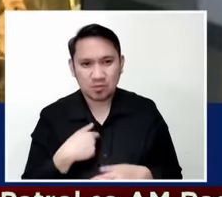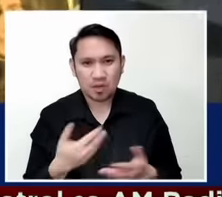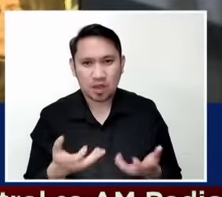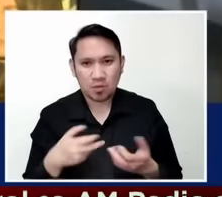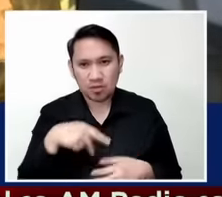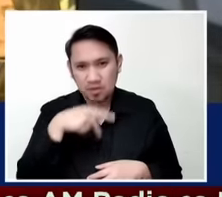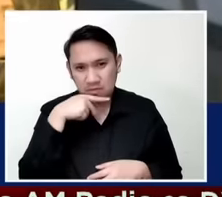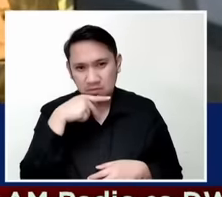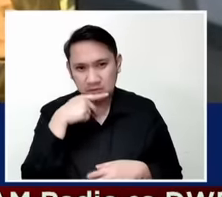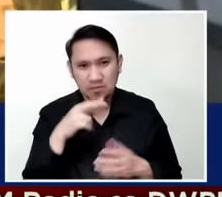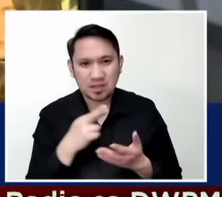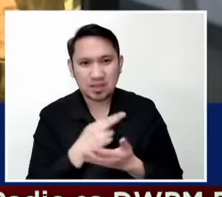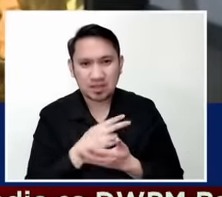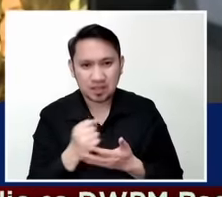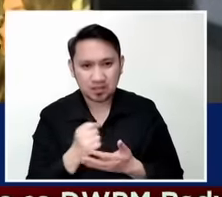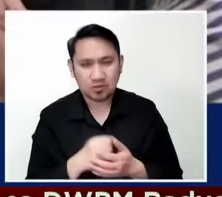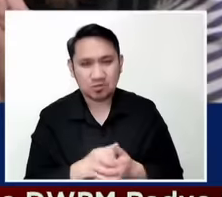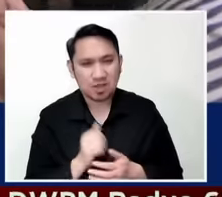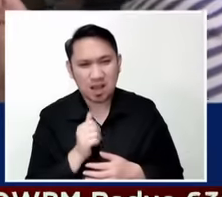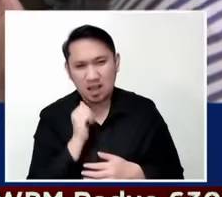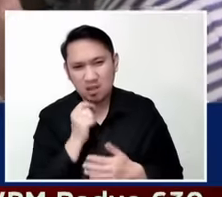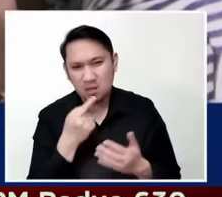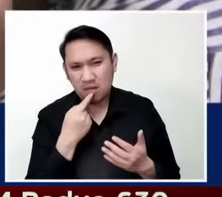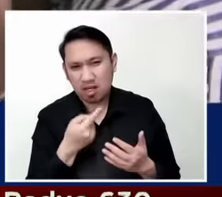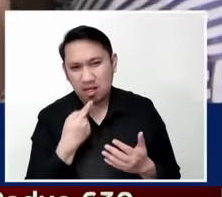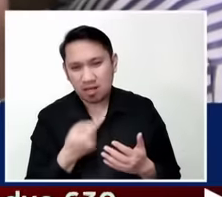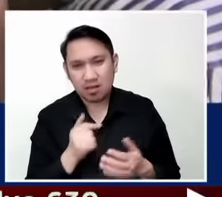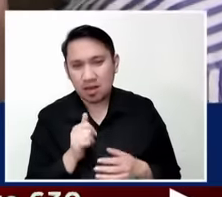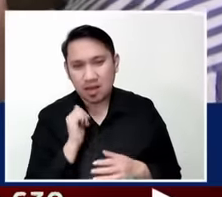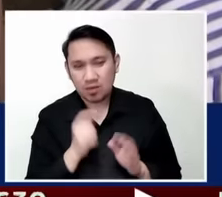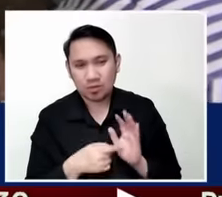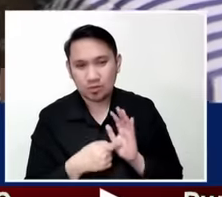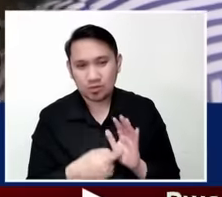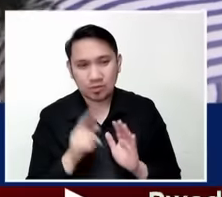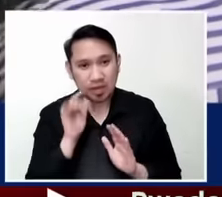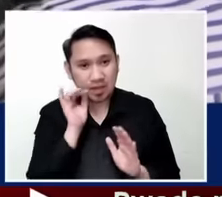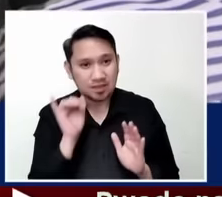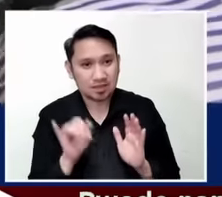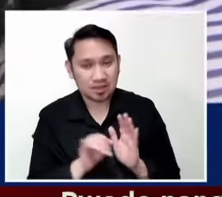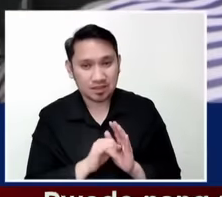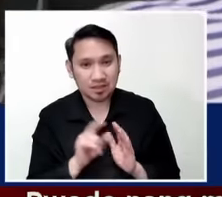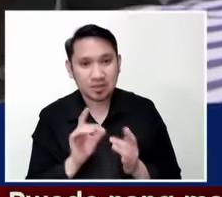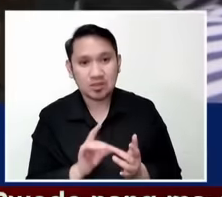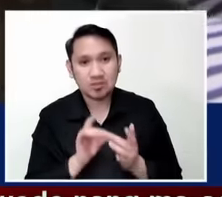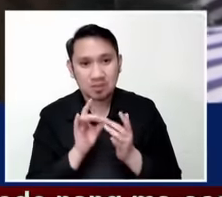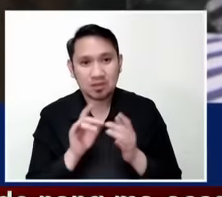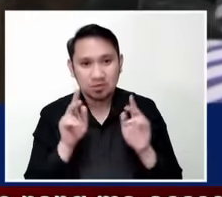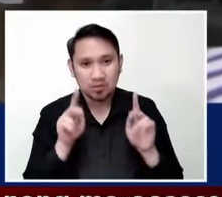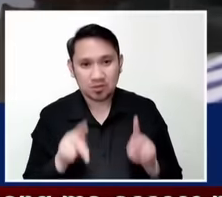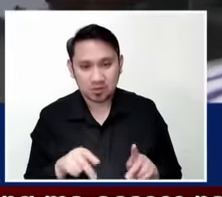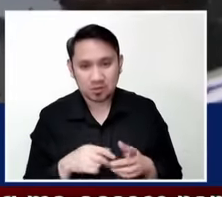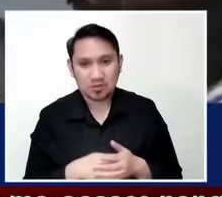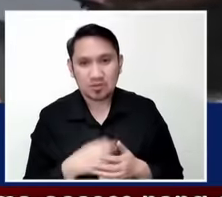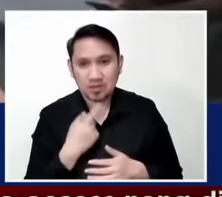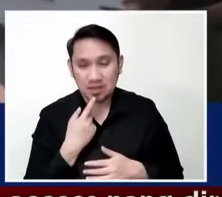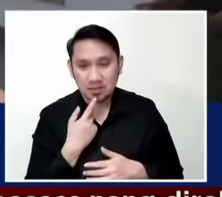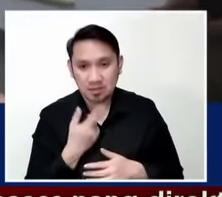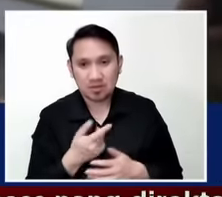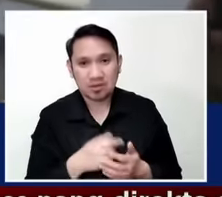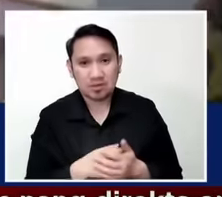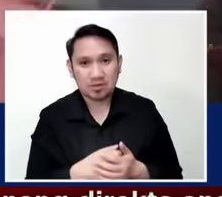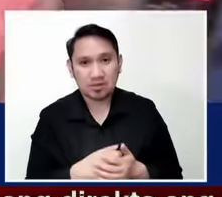relationship. Matipid sa detalye si Ivana at ayaw i-reveal ang identity ng kanyang special someone na ayon sa kanya ay